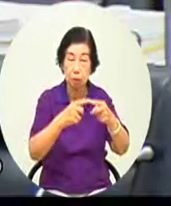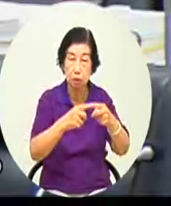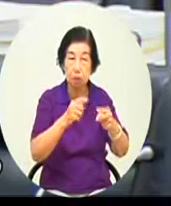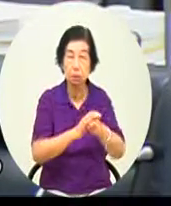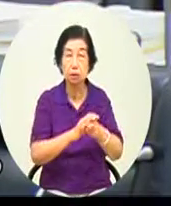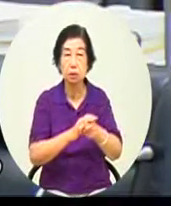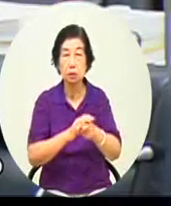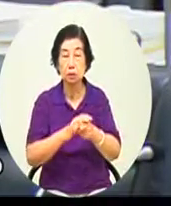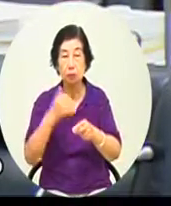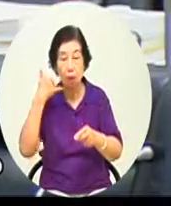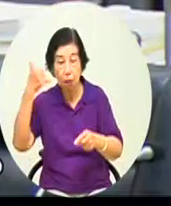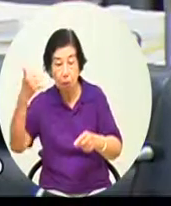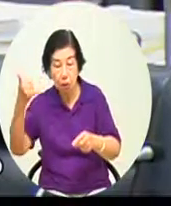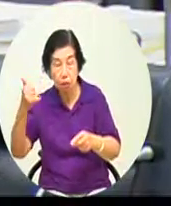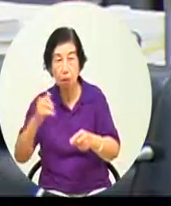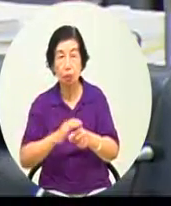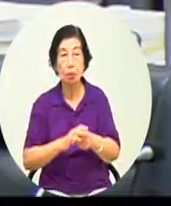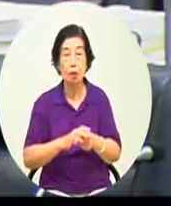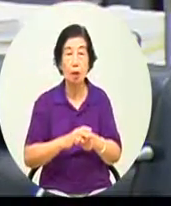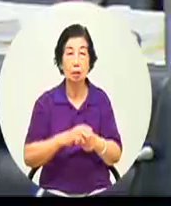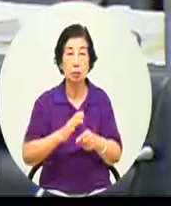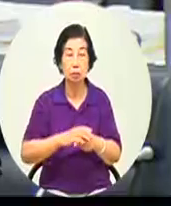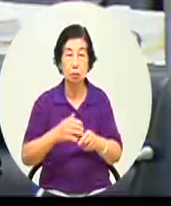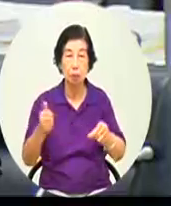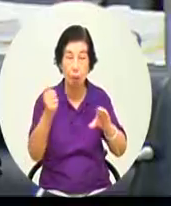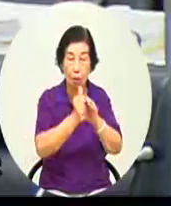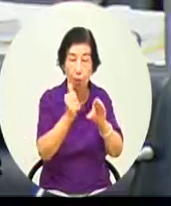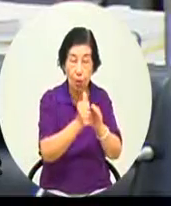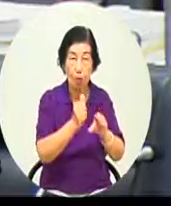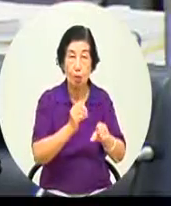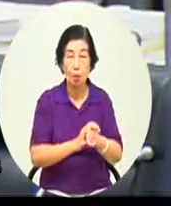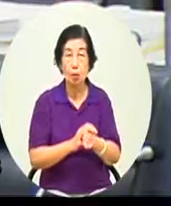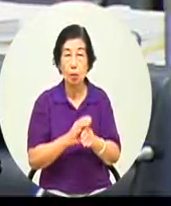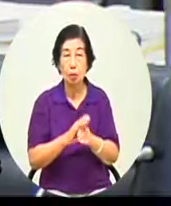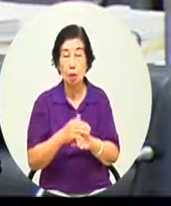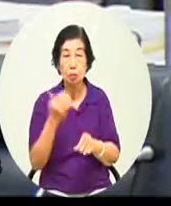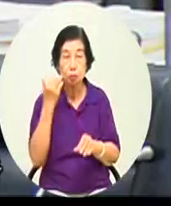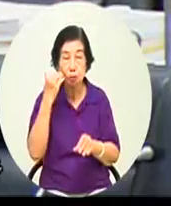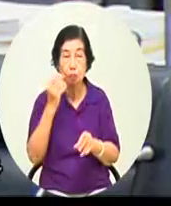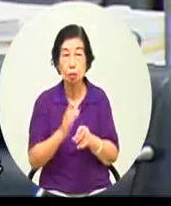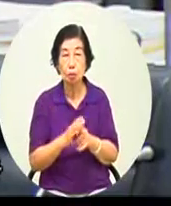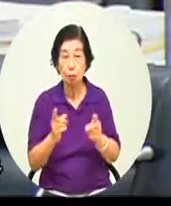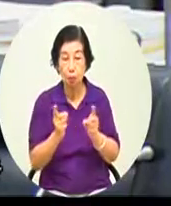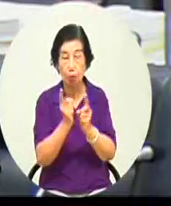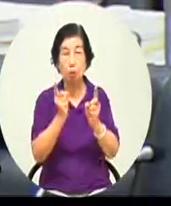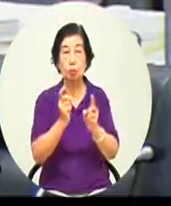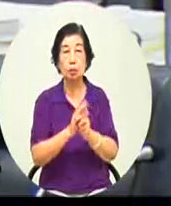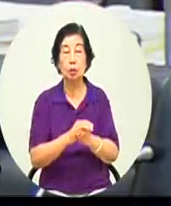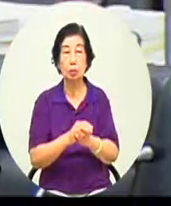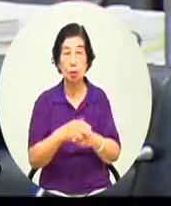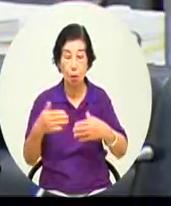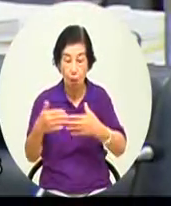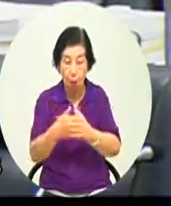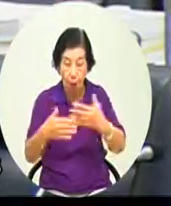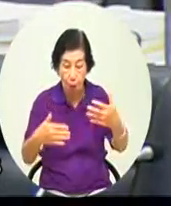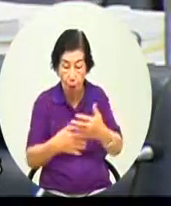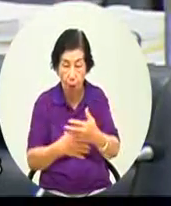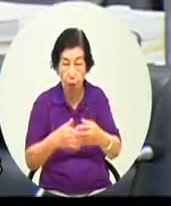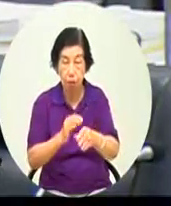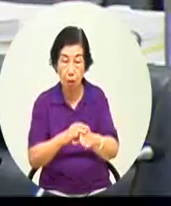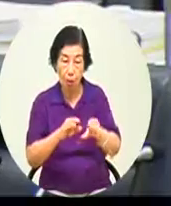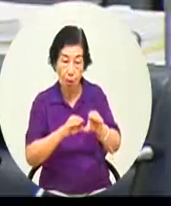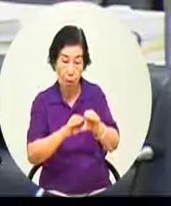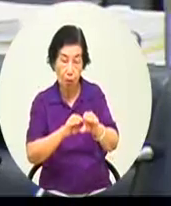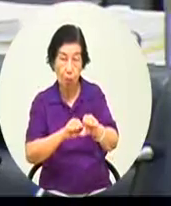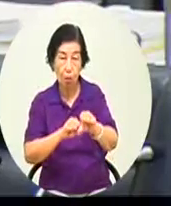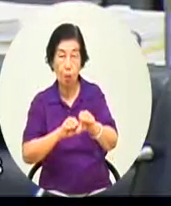折返的时候，是怎么讲，那个过程当中可能刚好遇到我们的交通巅峰的时段，但是问题是